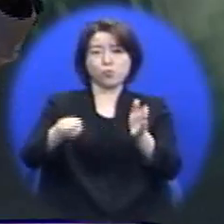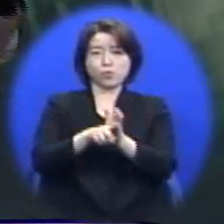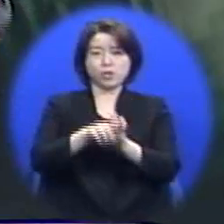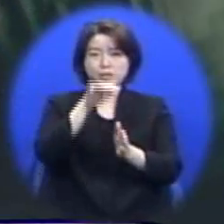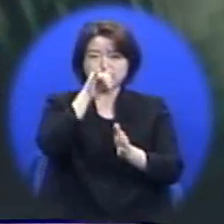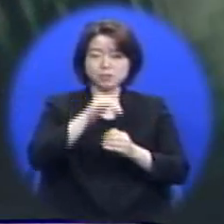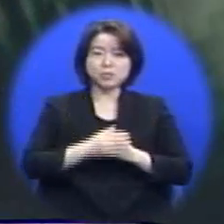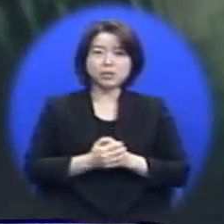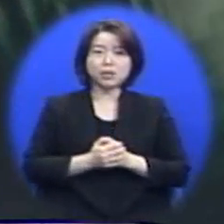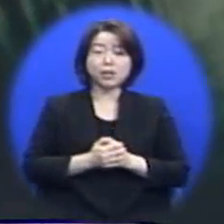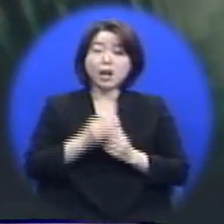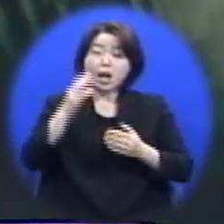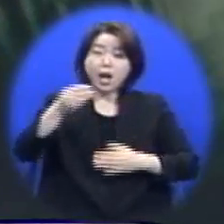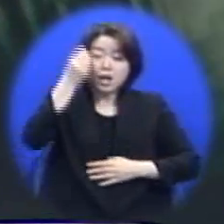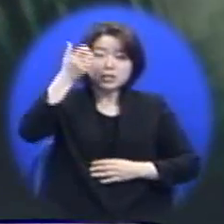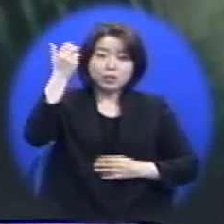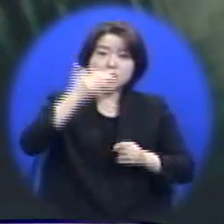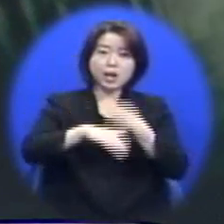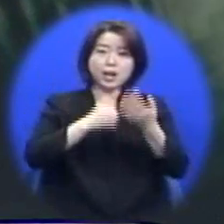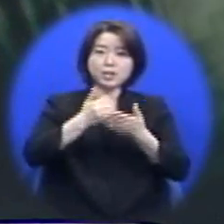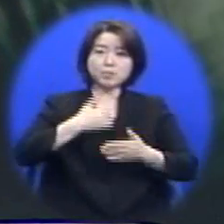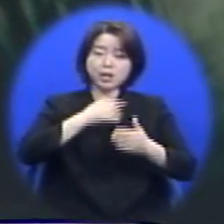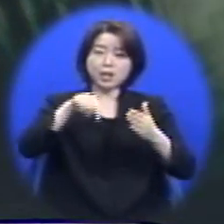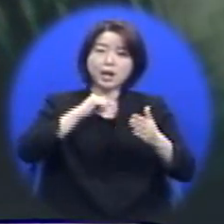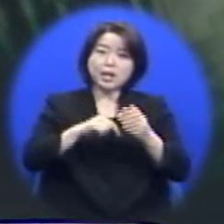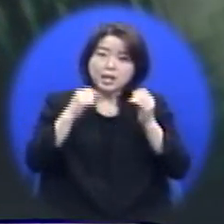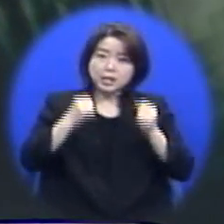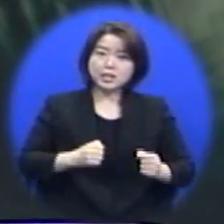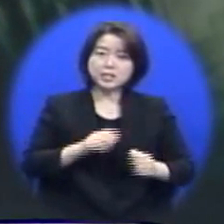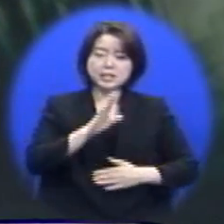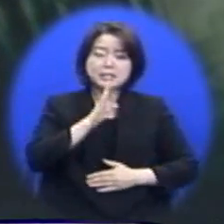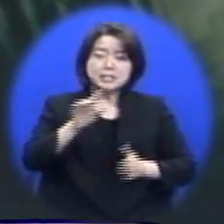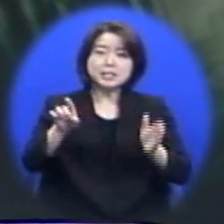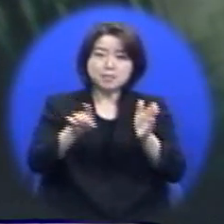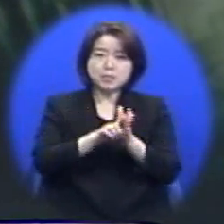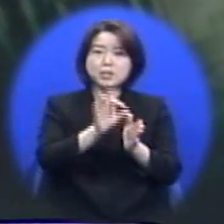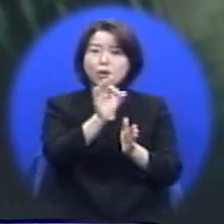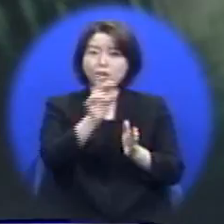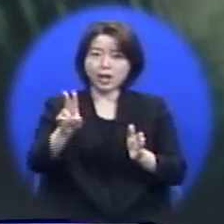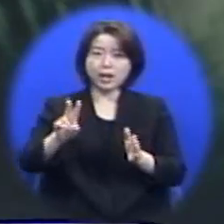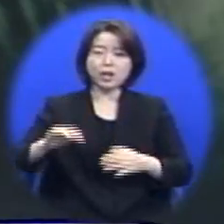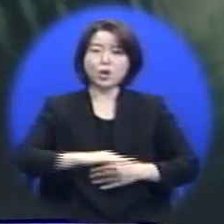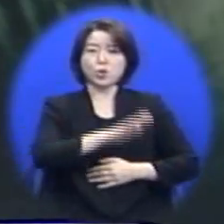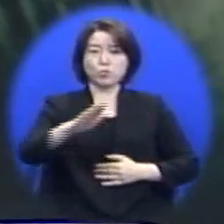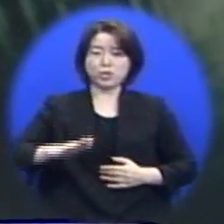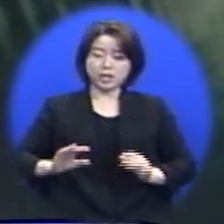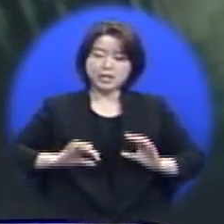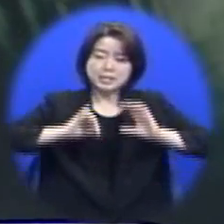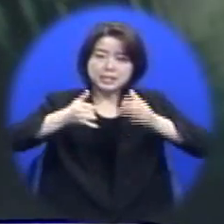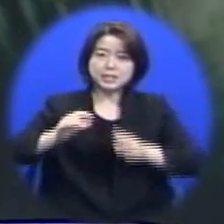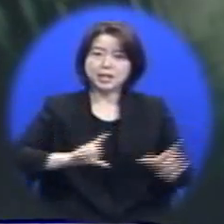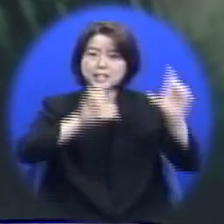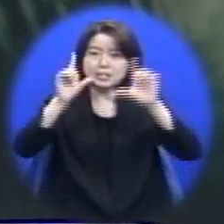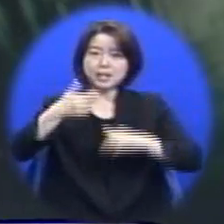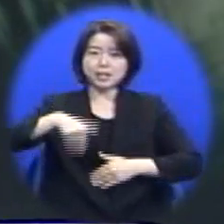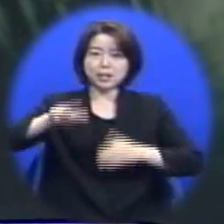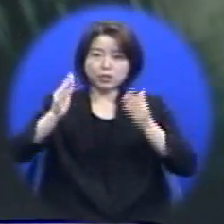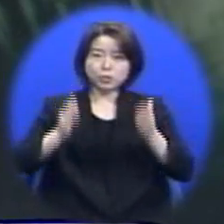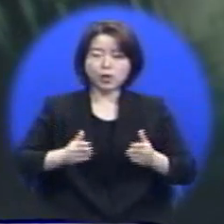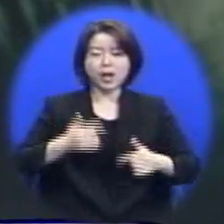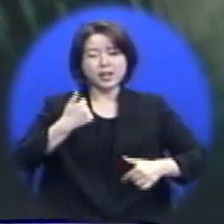성령 하나님이 내 안에 계시다는 것이 진짜 믿어져야 우리가 세상에 살아가는 동안 기쁜 일도 있고 슬픈 일도